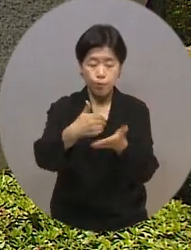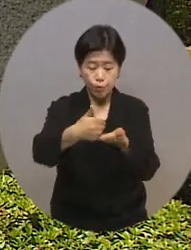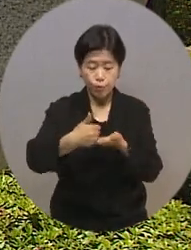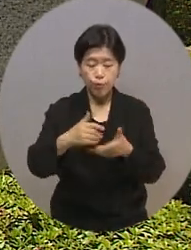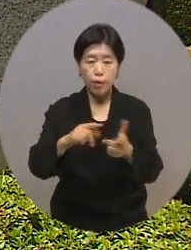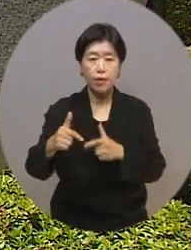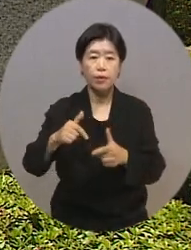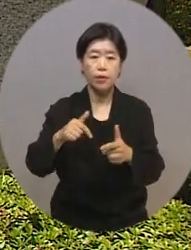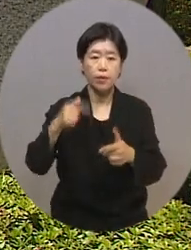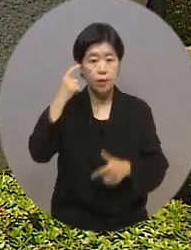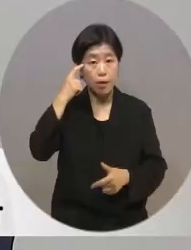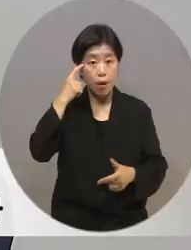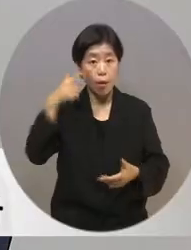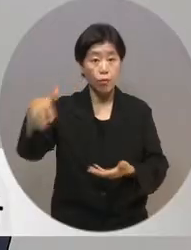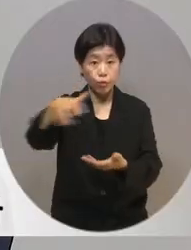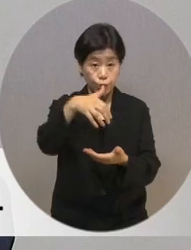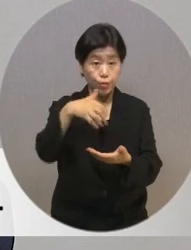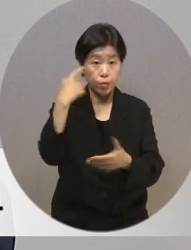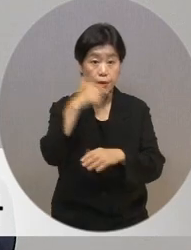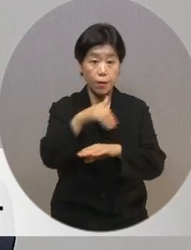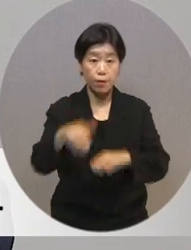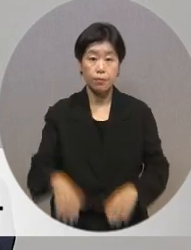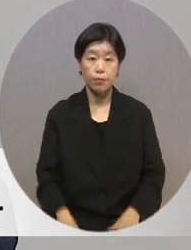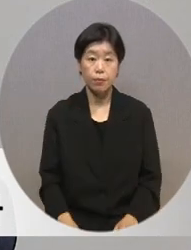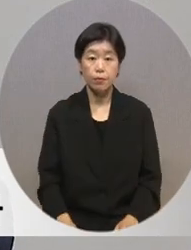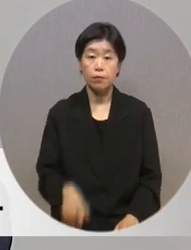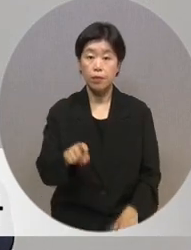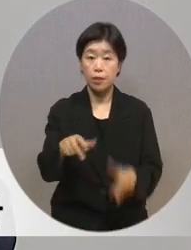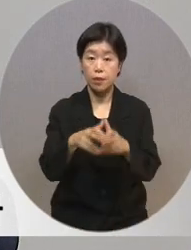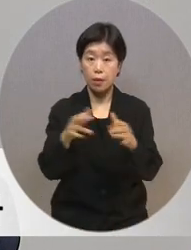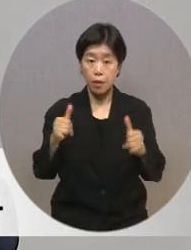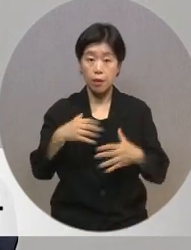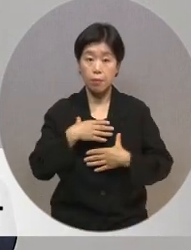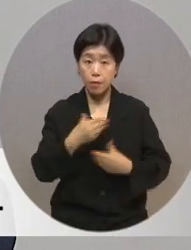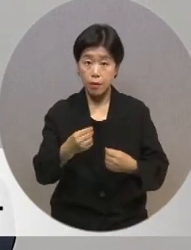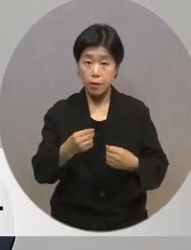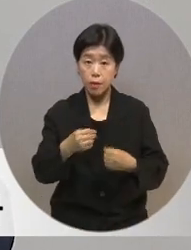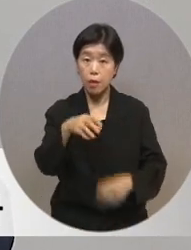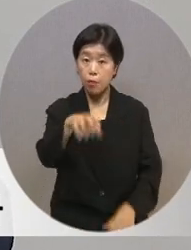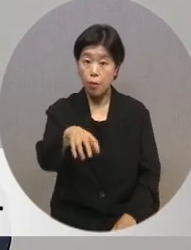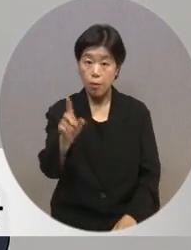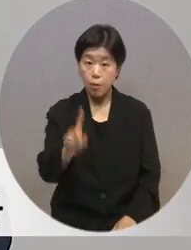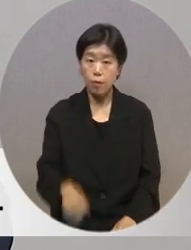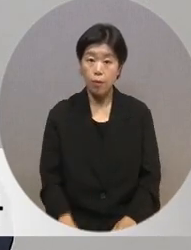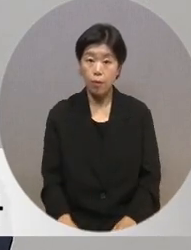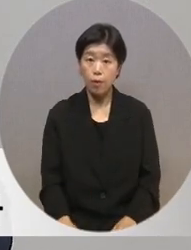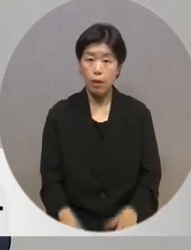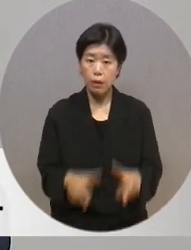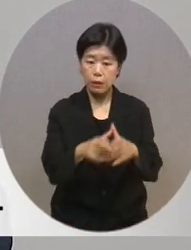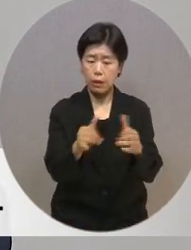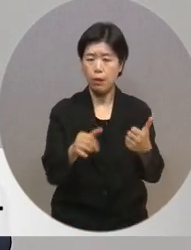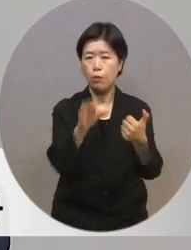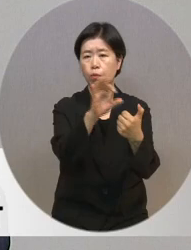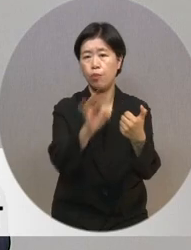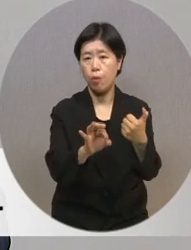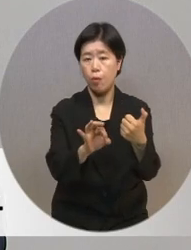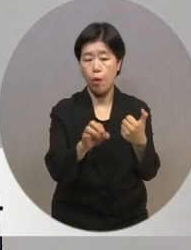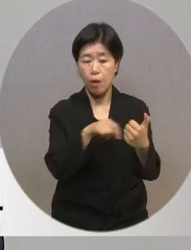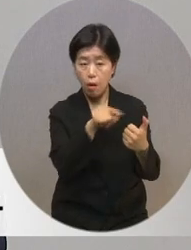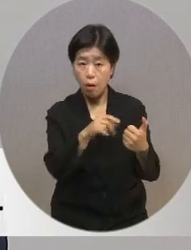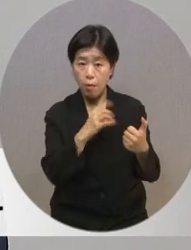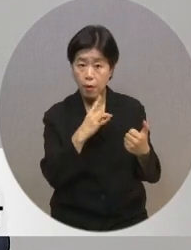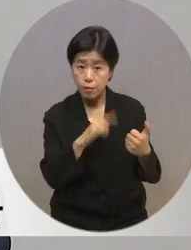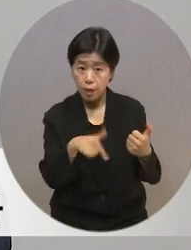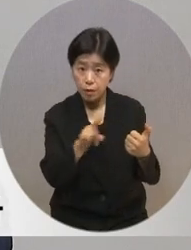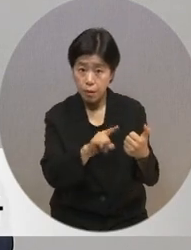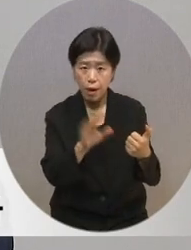예정입니다. 이 장애 편의시설이라고 하는 것은 5%의 장애인만을 위한 시설은